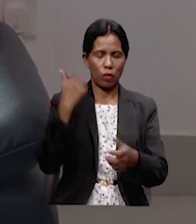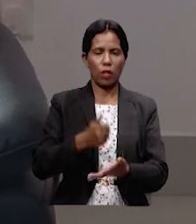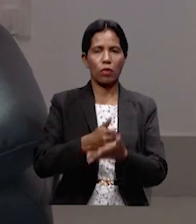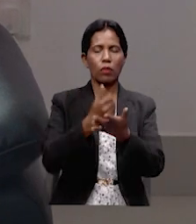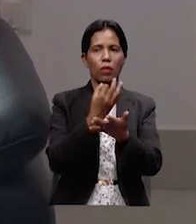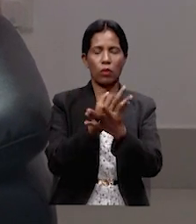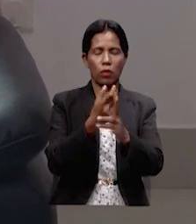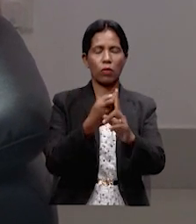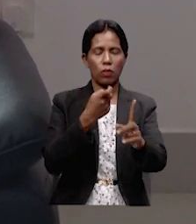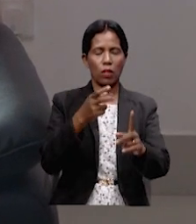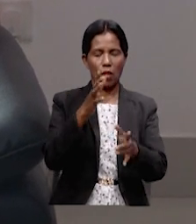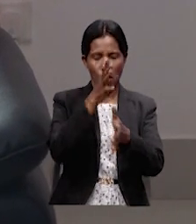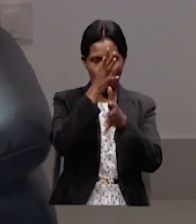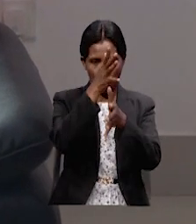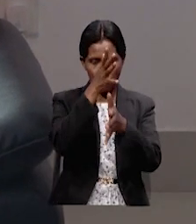usia boramus